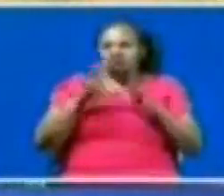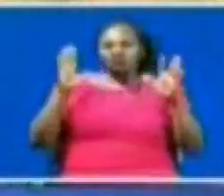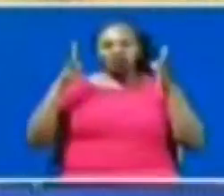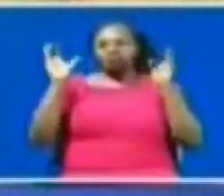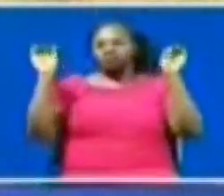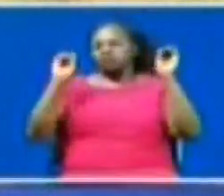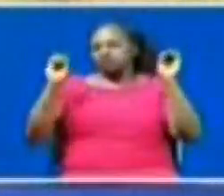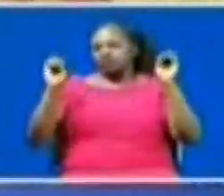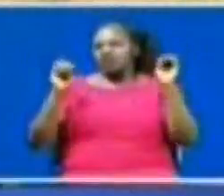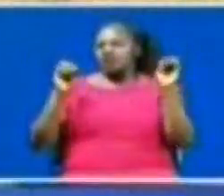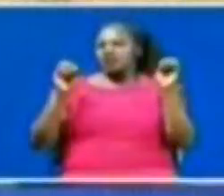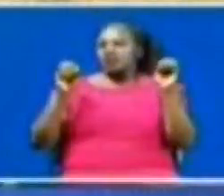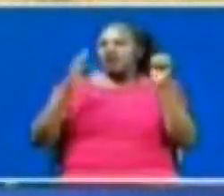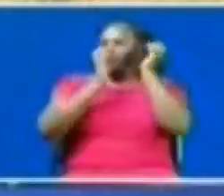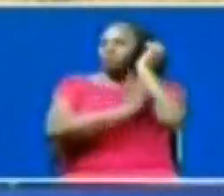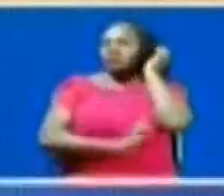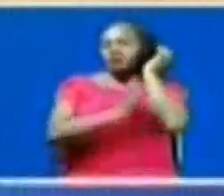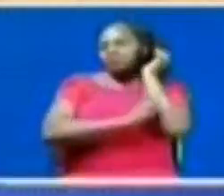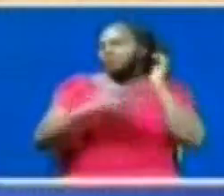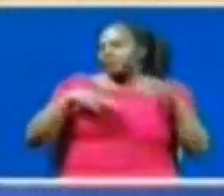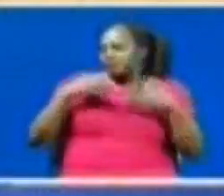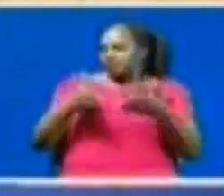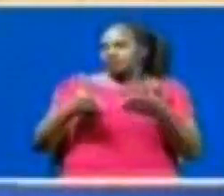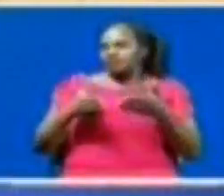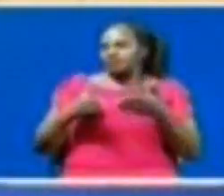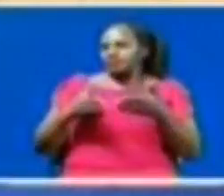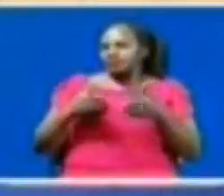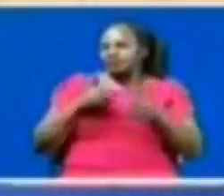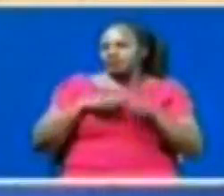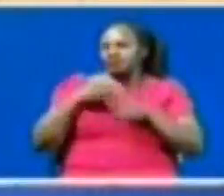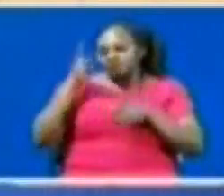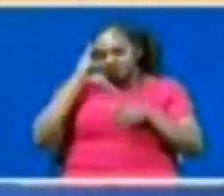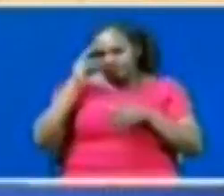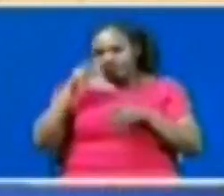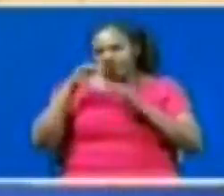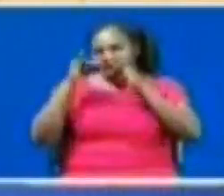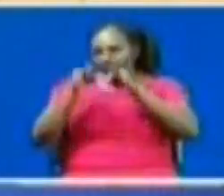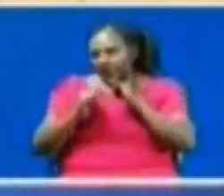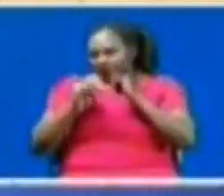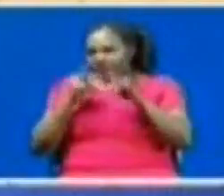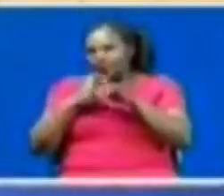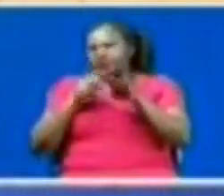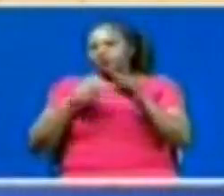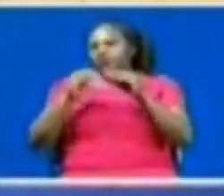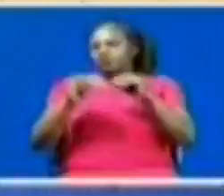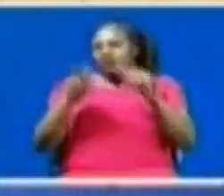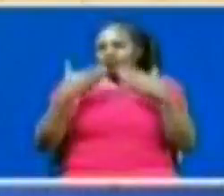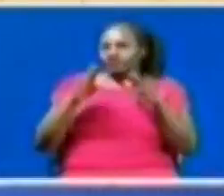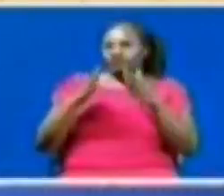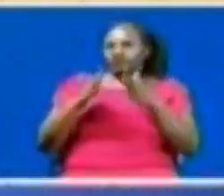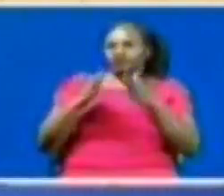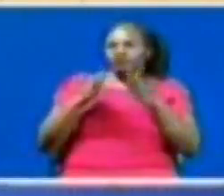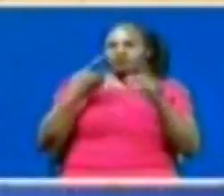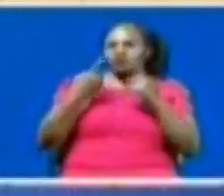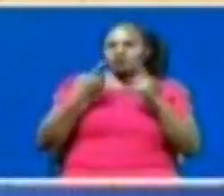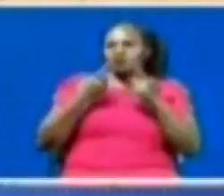kucherekea, tunakaa hapa kama maskini tu. Wakati ya kura wanatukumbuka sisi kama ni IDP, lakini wakati kura ikiisha hata sasa